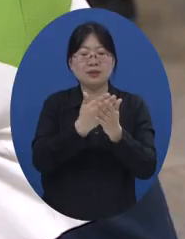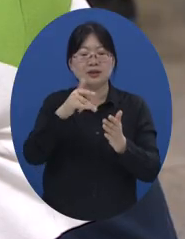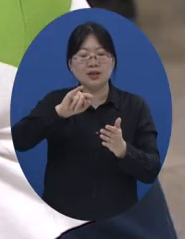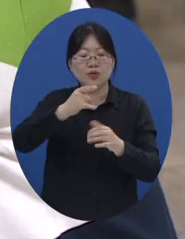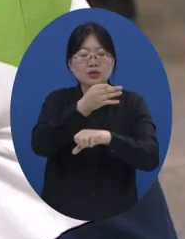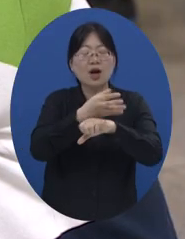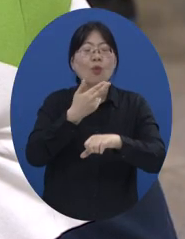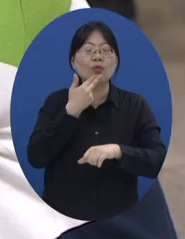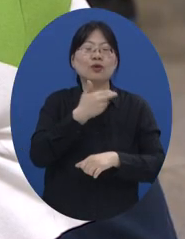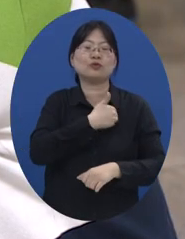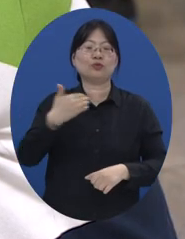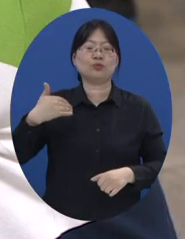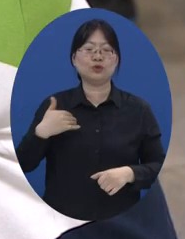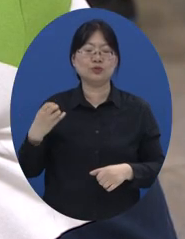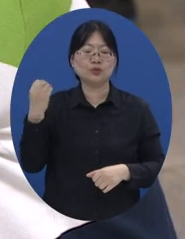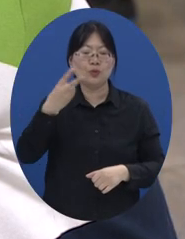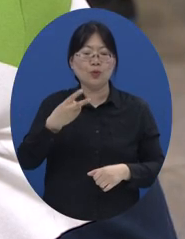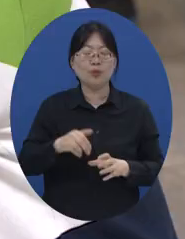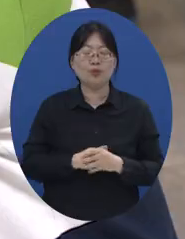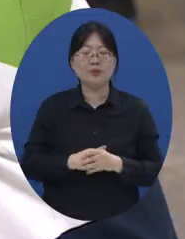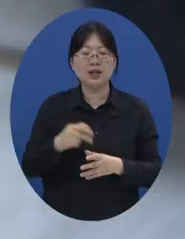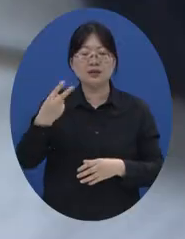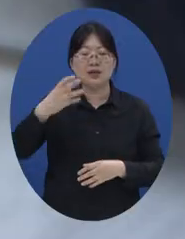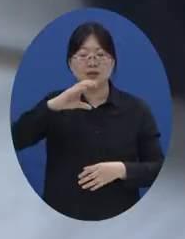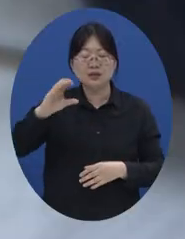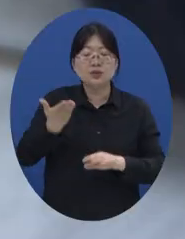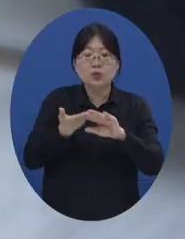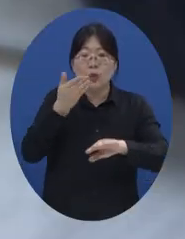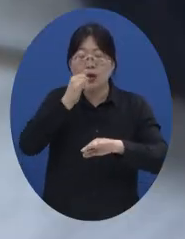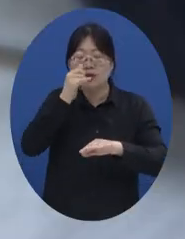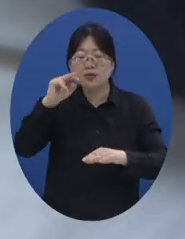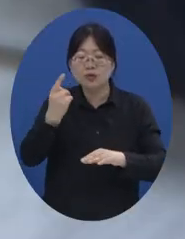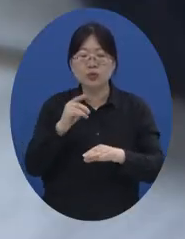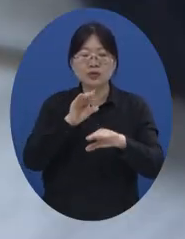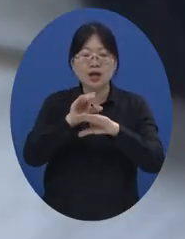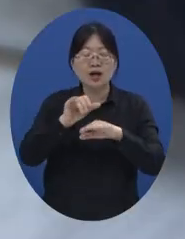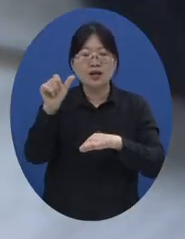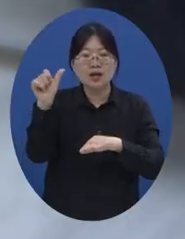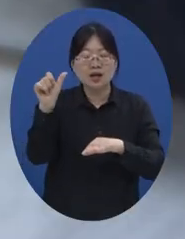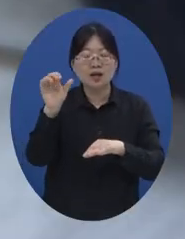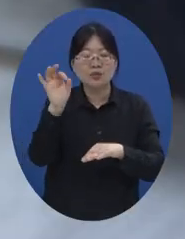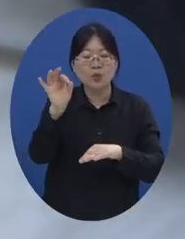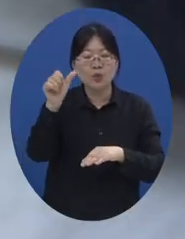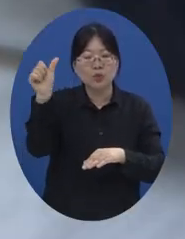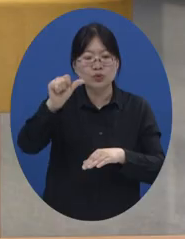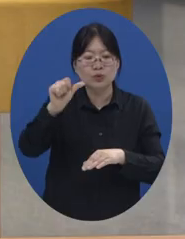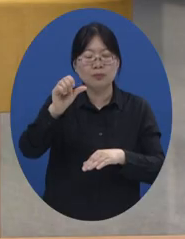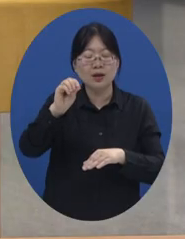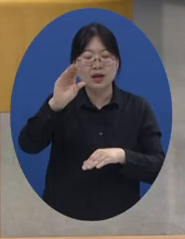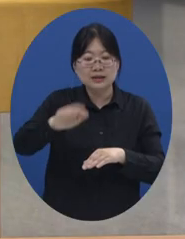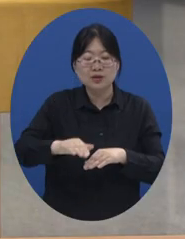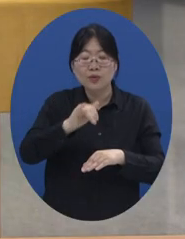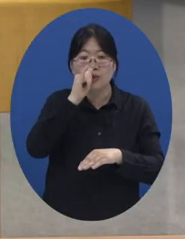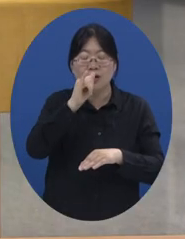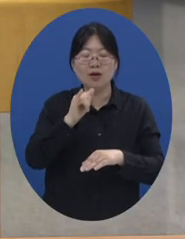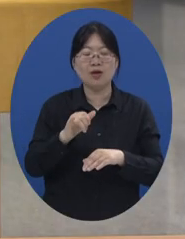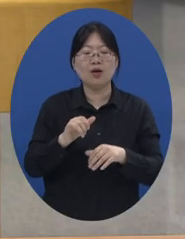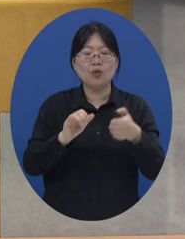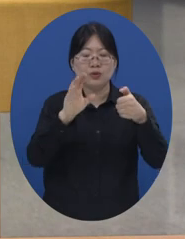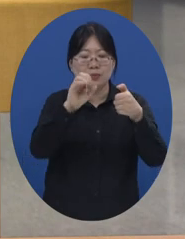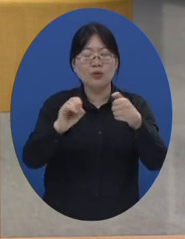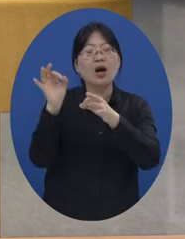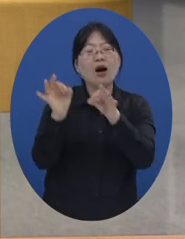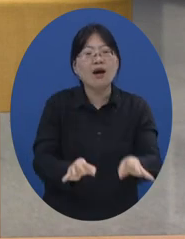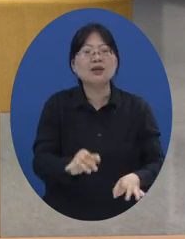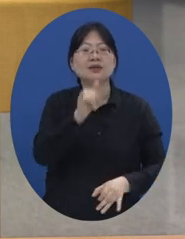않아도 됩니다 또 배기량 2000cc 를 초과하더라도 차량 가격의 5천만원 미만인 신규 자 동 산 매 익금에 대 50% 가